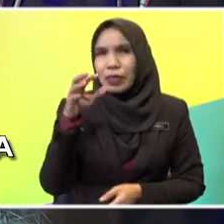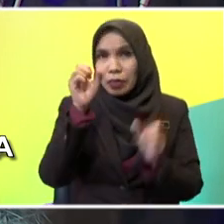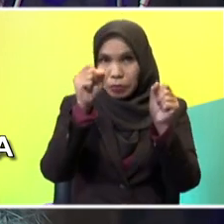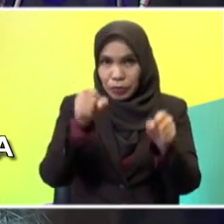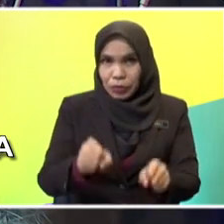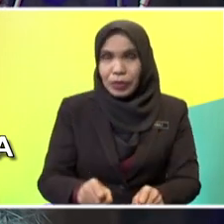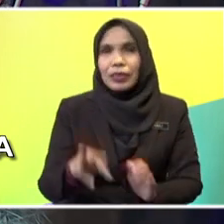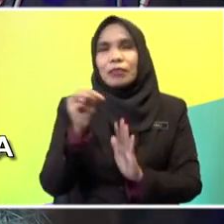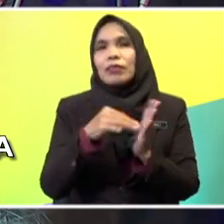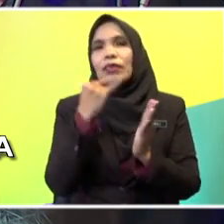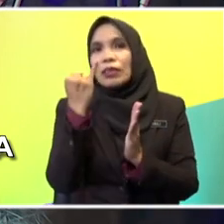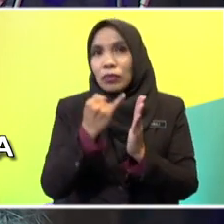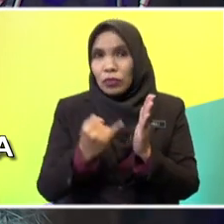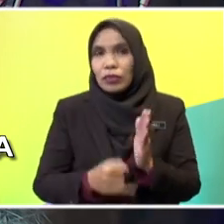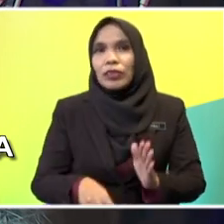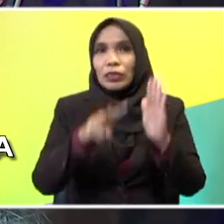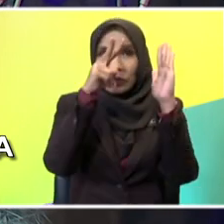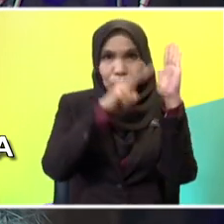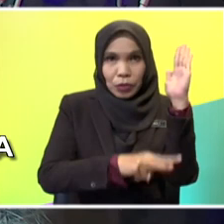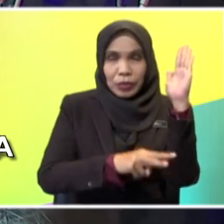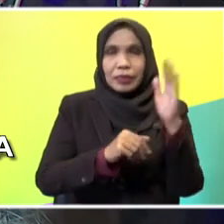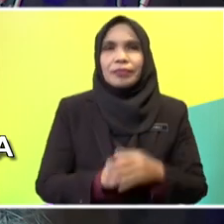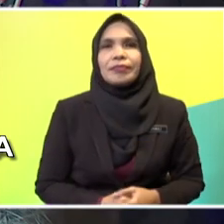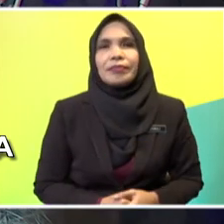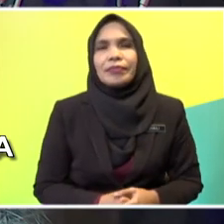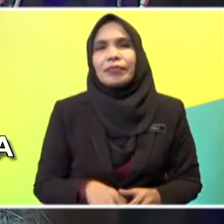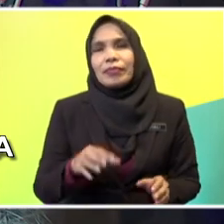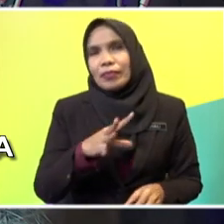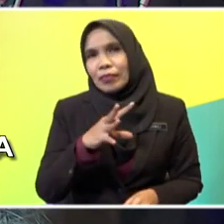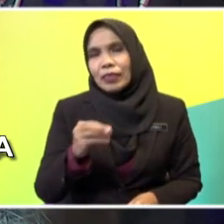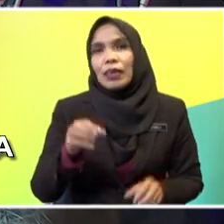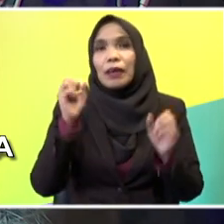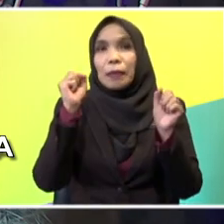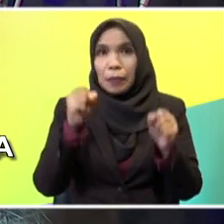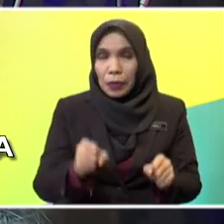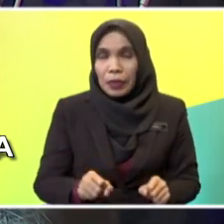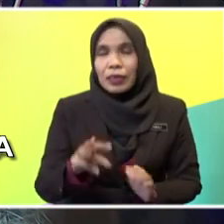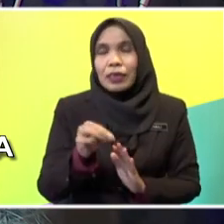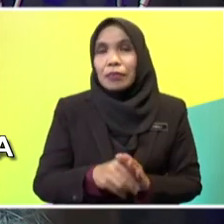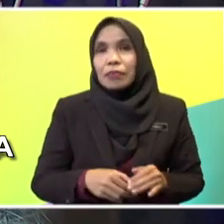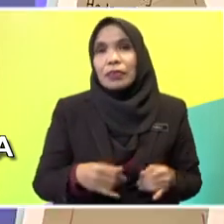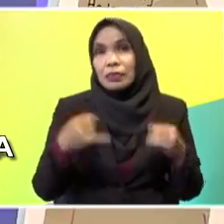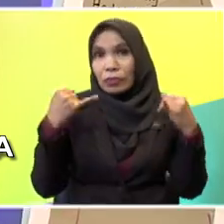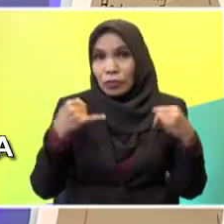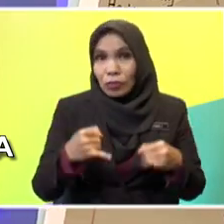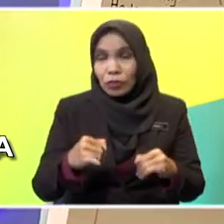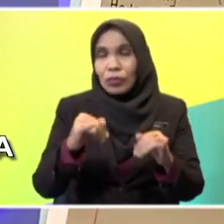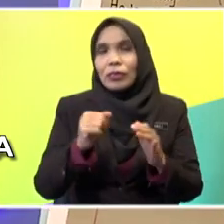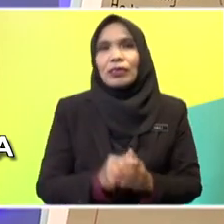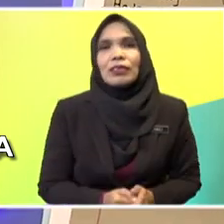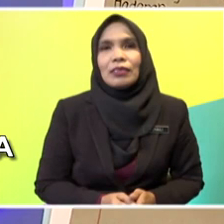pola secara berdikari dan juga boleh menjual pola, mengambil upah untuk membuat